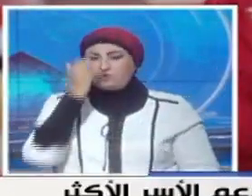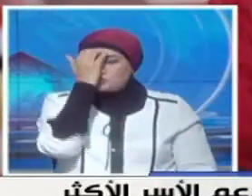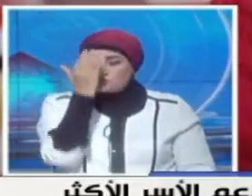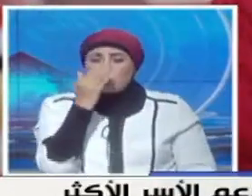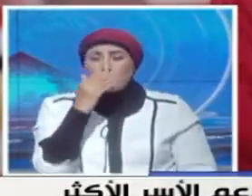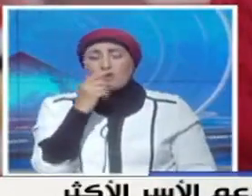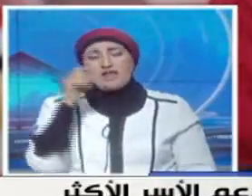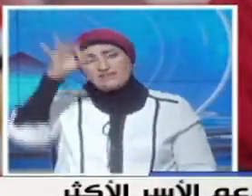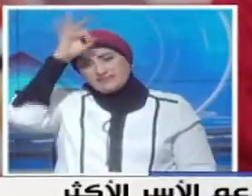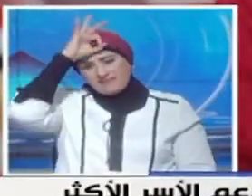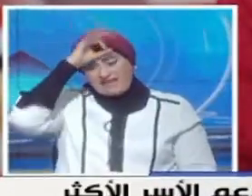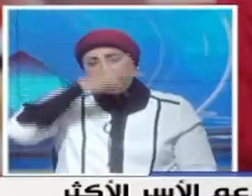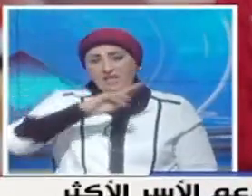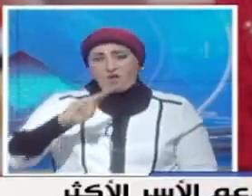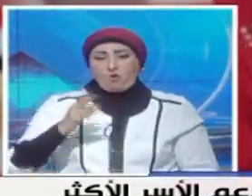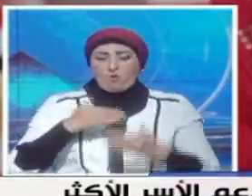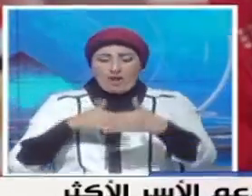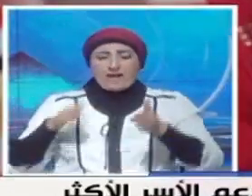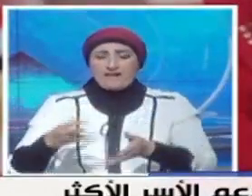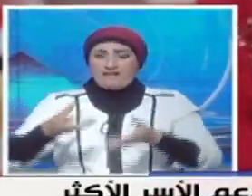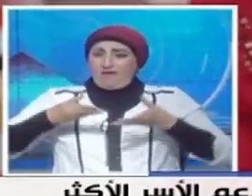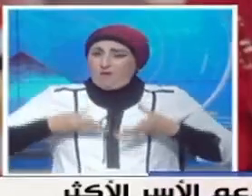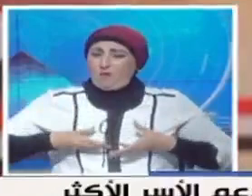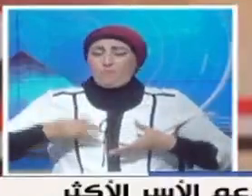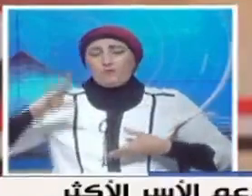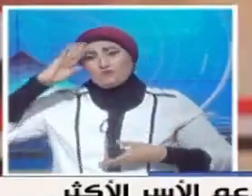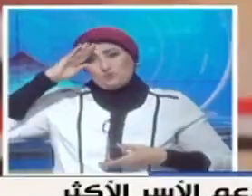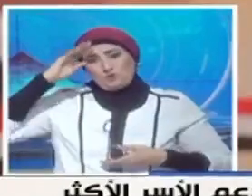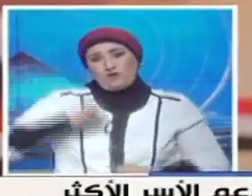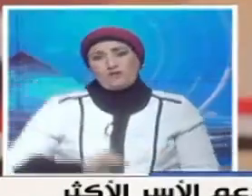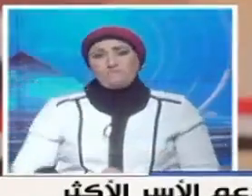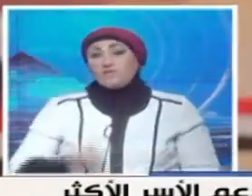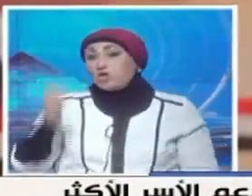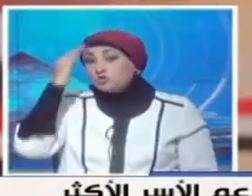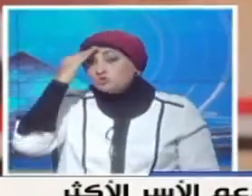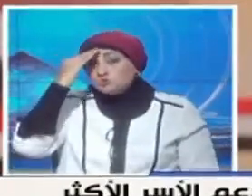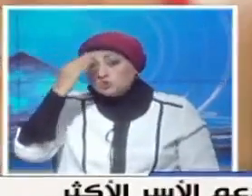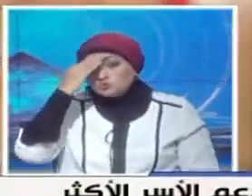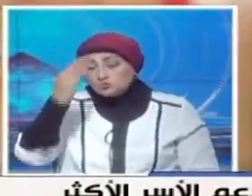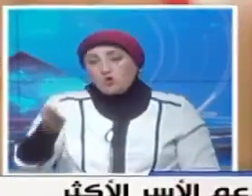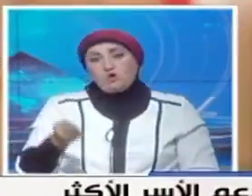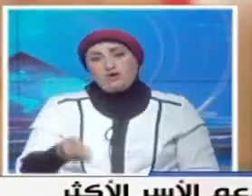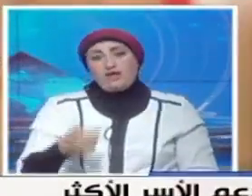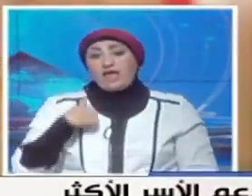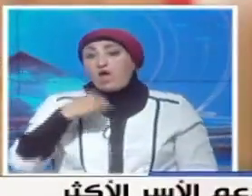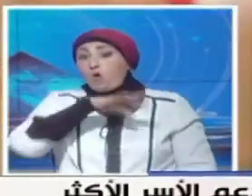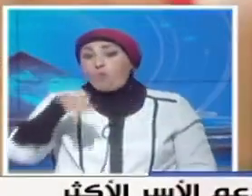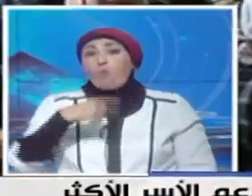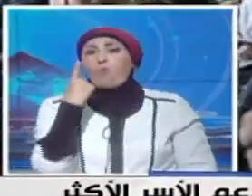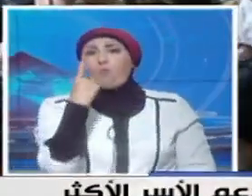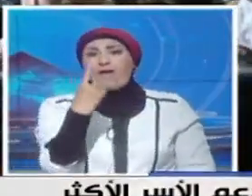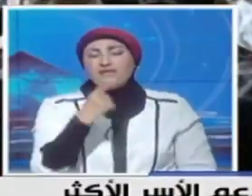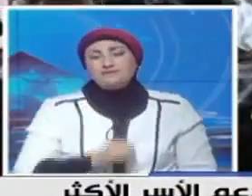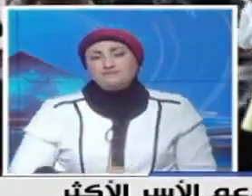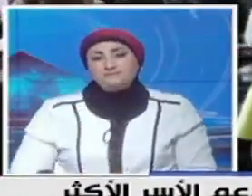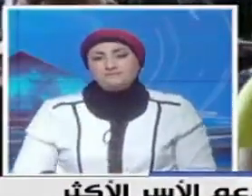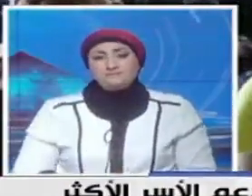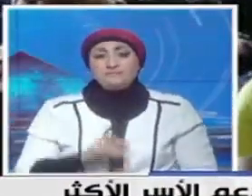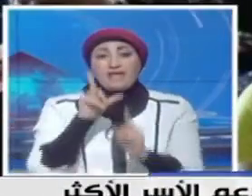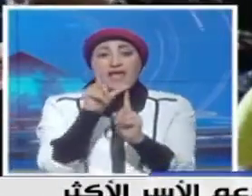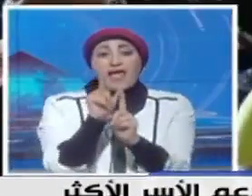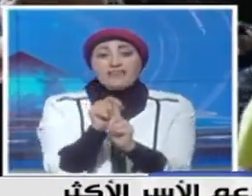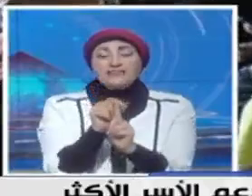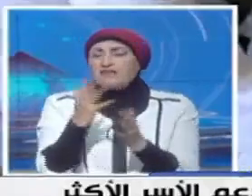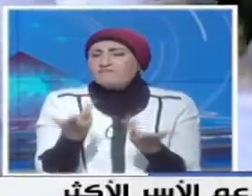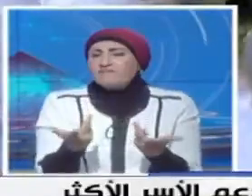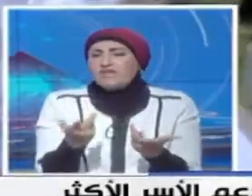على اهتمامكم بينا والكراتين اللي انتوا سلمتوها لنا وبتدوها لنا دي. بيشكر من السما للارض واحنا كلنا واحد. تستهدف المبادره